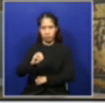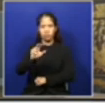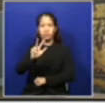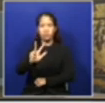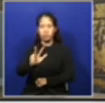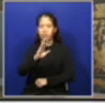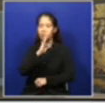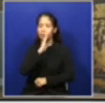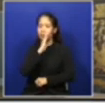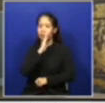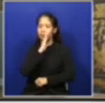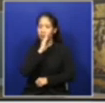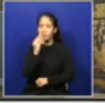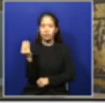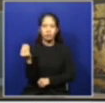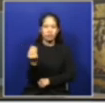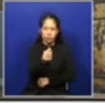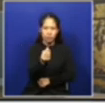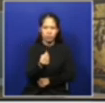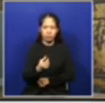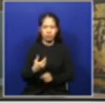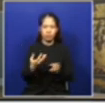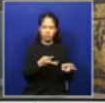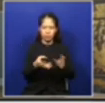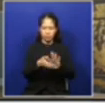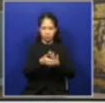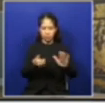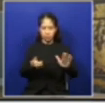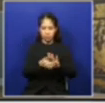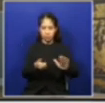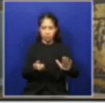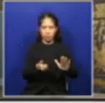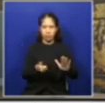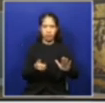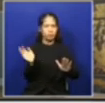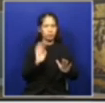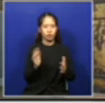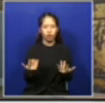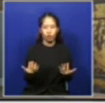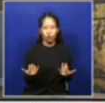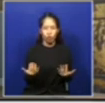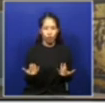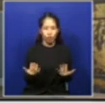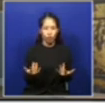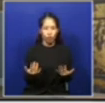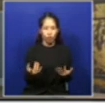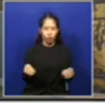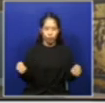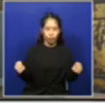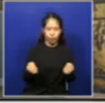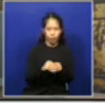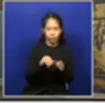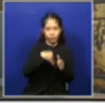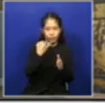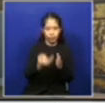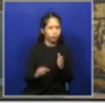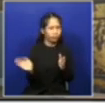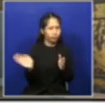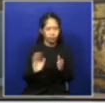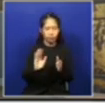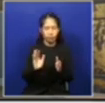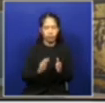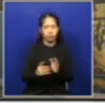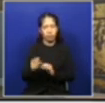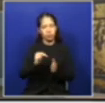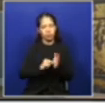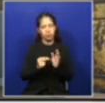ถ้าหากว่าเร่งการเบิกจ่ายไม่จำเป็นที่จะต้องรองานงวดให้จบ 100% ครับท่านสามาร